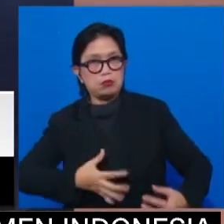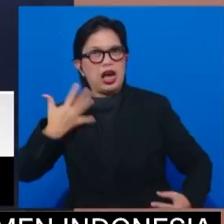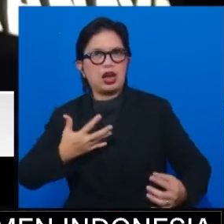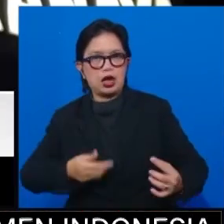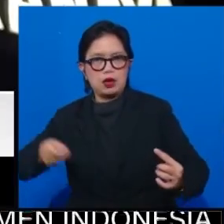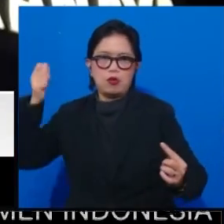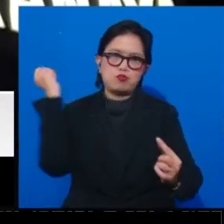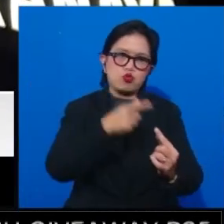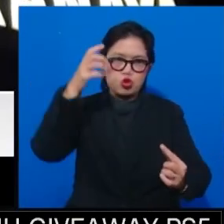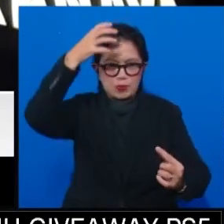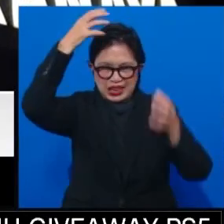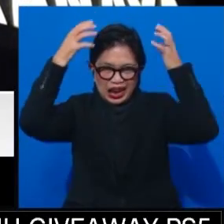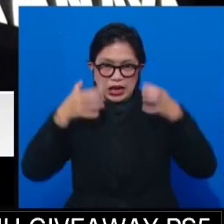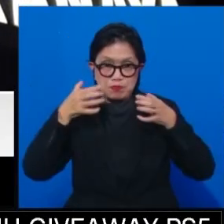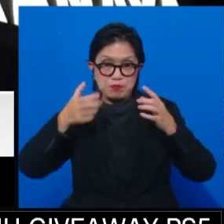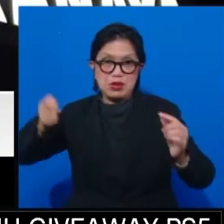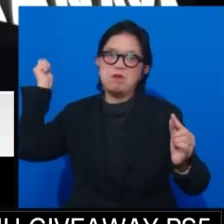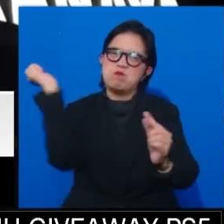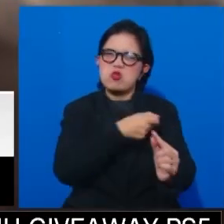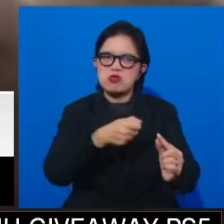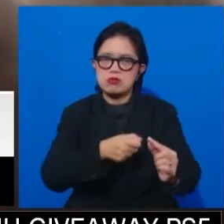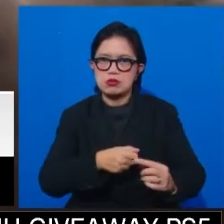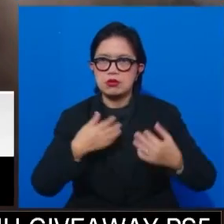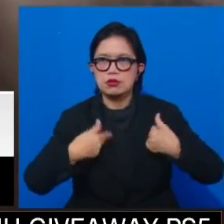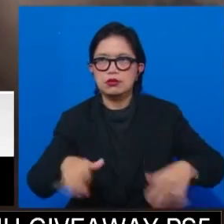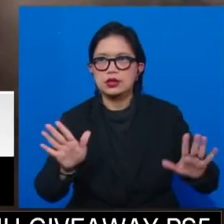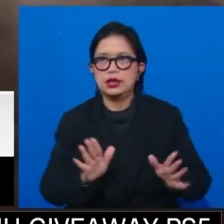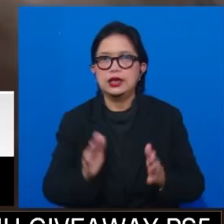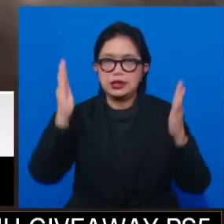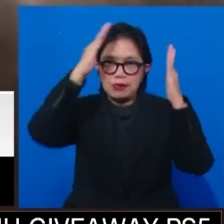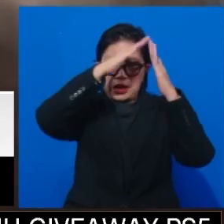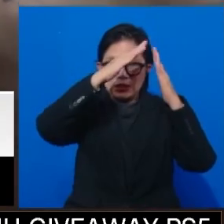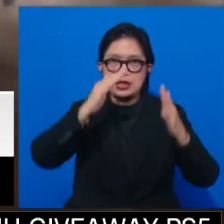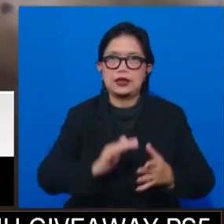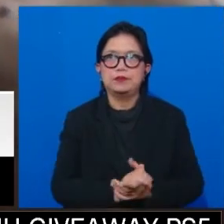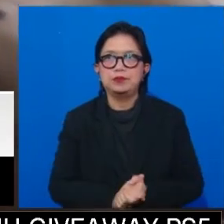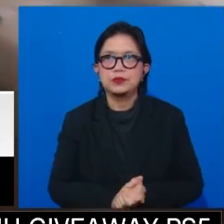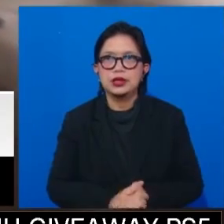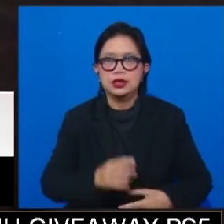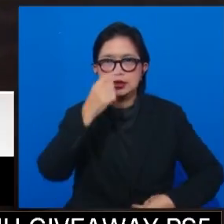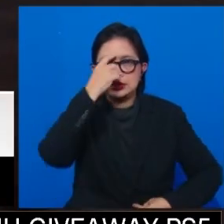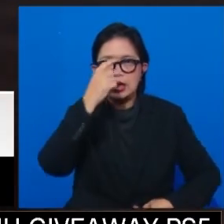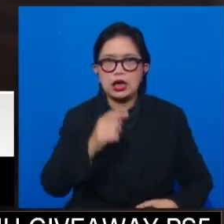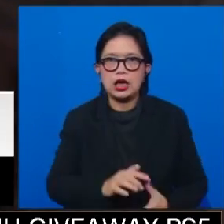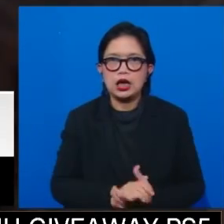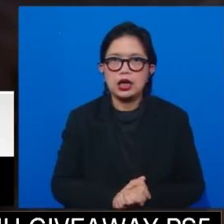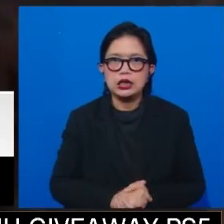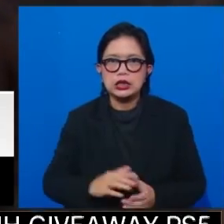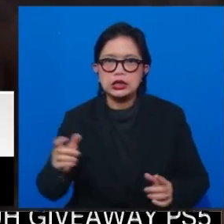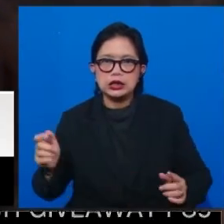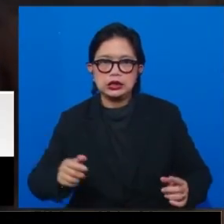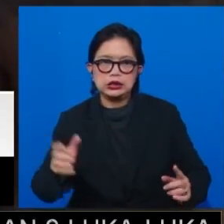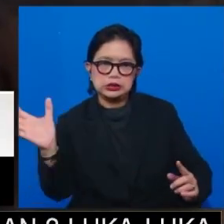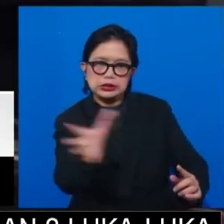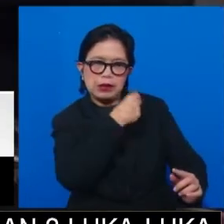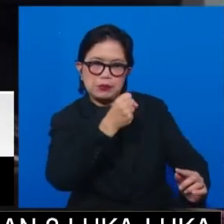di lokasi langsung membawa tersangka ke Mapolsek Biringkanaya, Makassar. Para tersangka diketahui baru saja menjamret tas